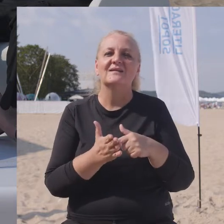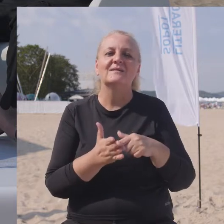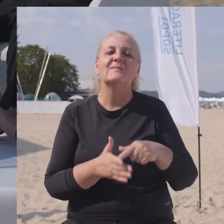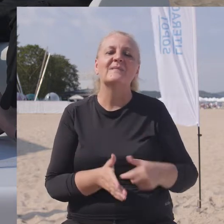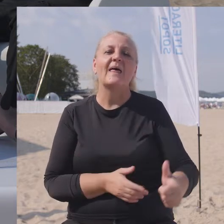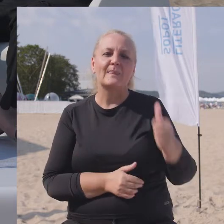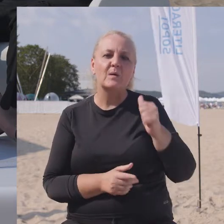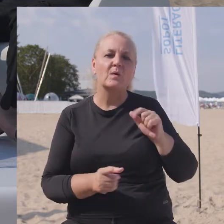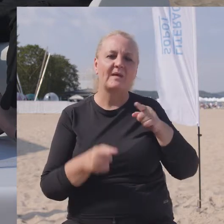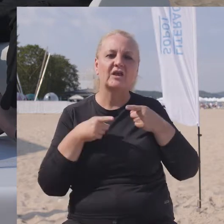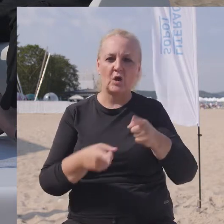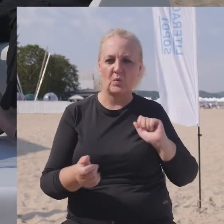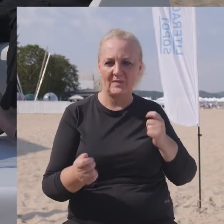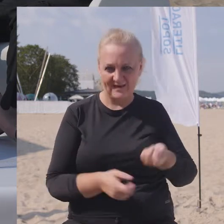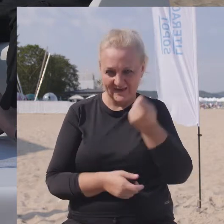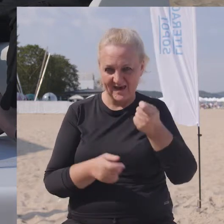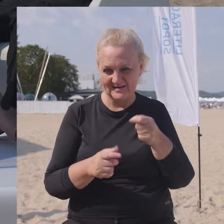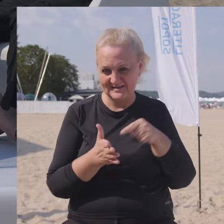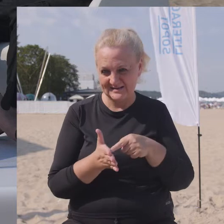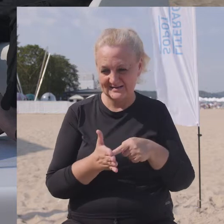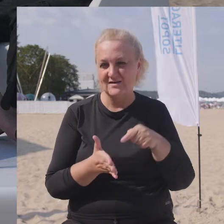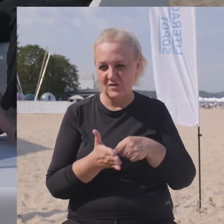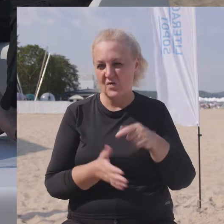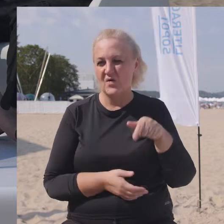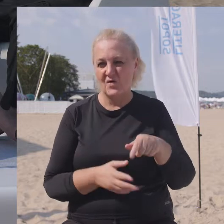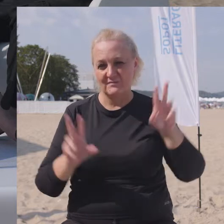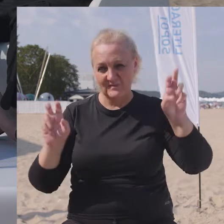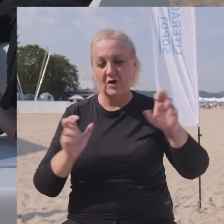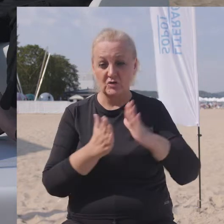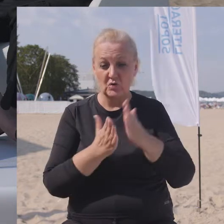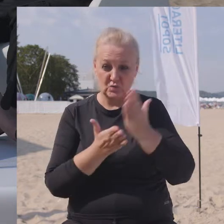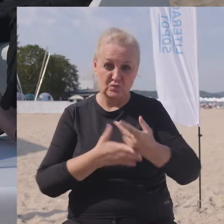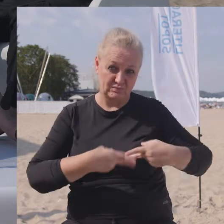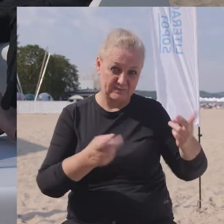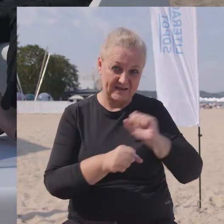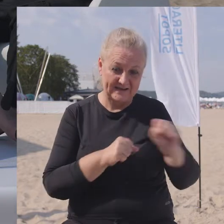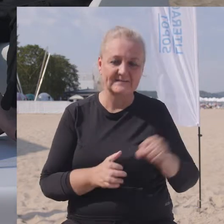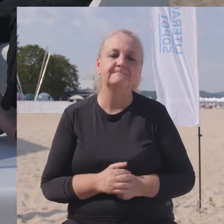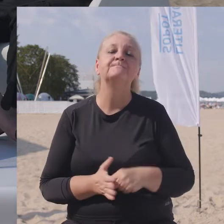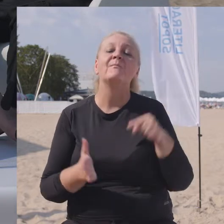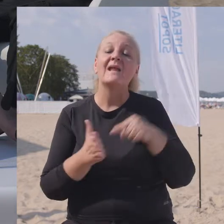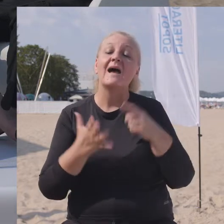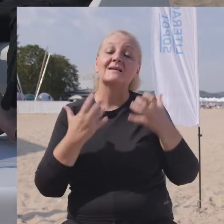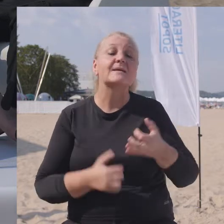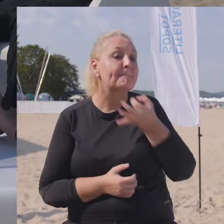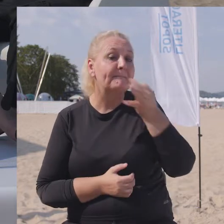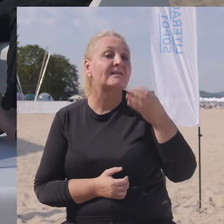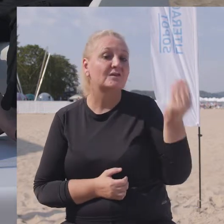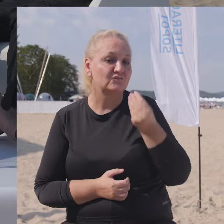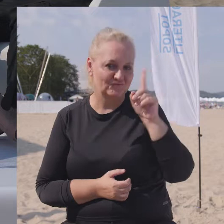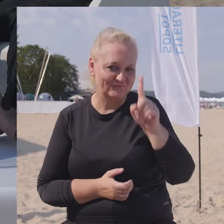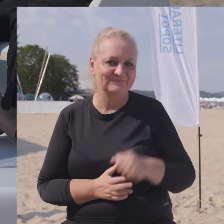jazdy. Książka właśnie się ukazała i możemy do tych rozmów wrócić po lekturze. Ale chciałem Ci jeszcze zapytać o